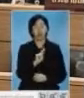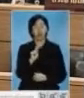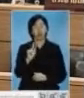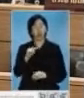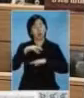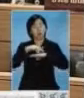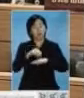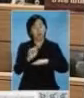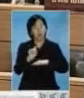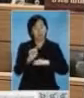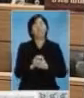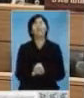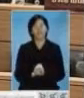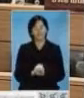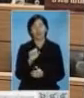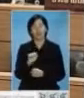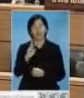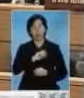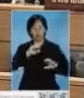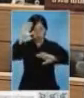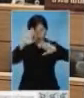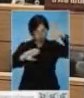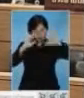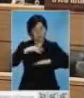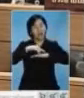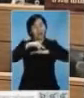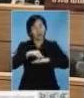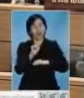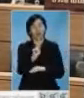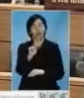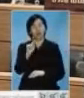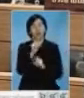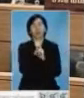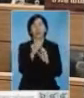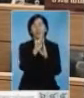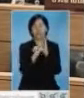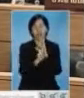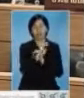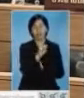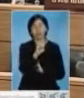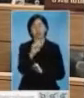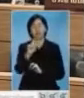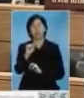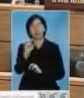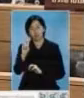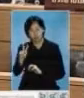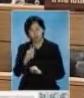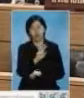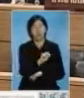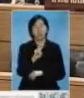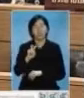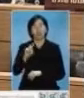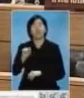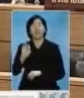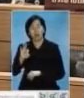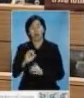หรือได้รับความเห็นชอบจากวุฒิสภาตามมาตรา222มาตรา229ศ